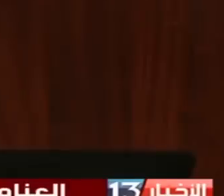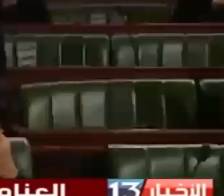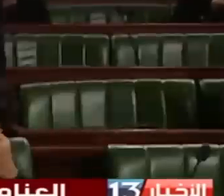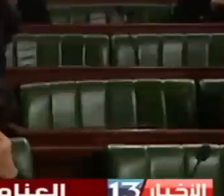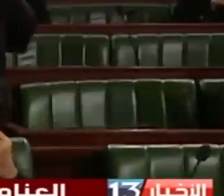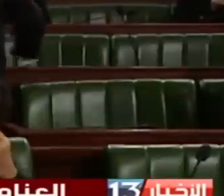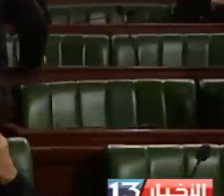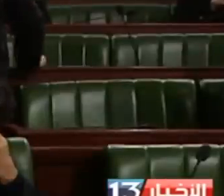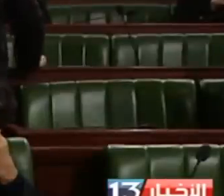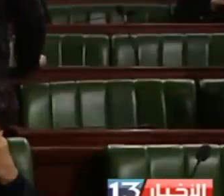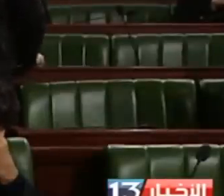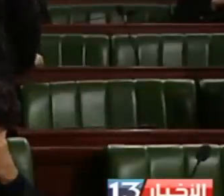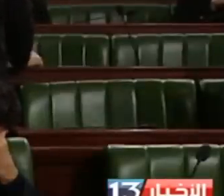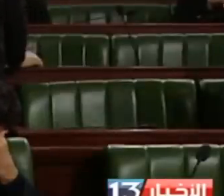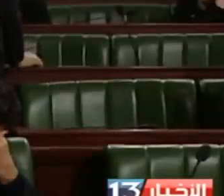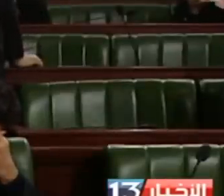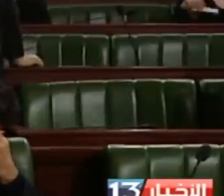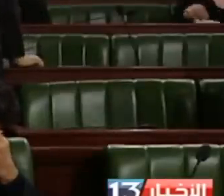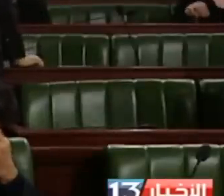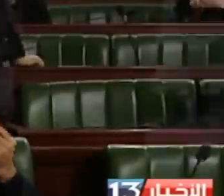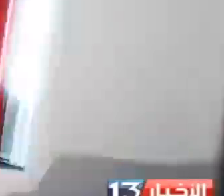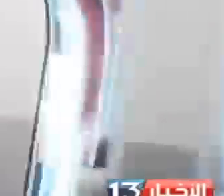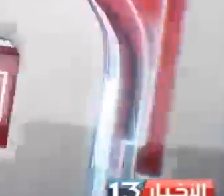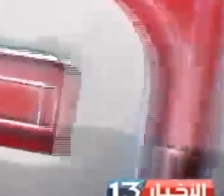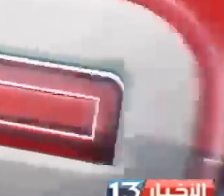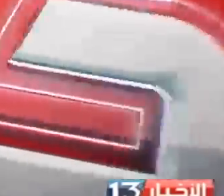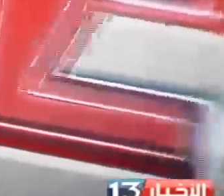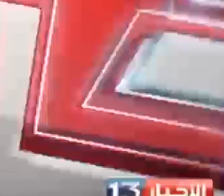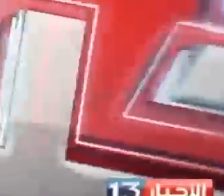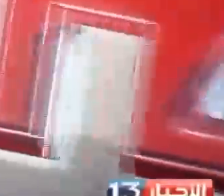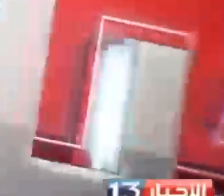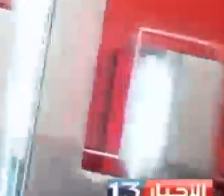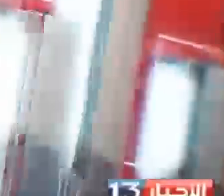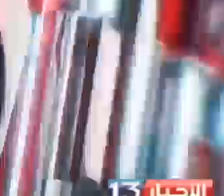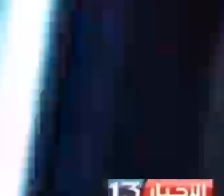الحكومي والنقابي في مسعى لايجاد حل